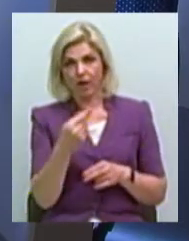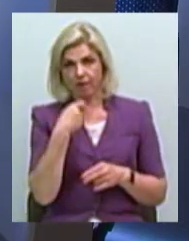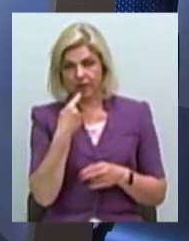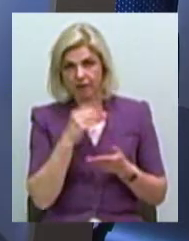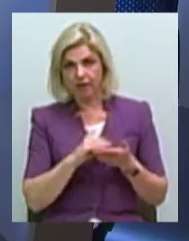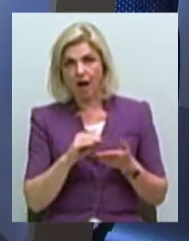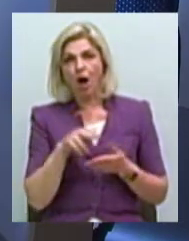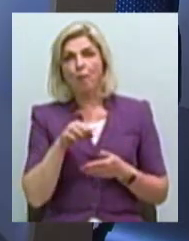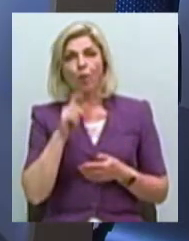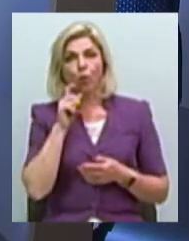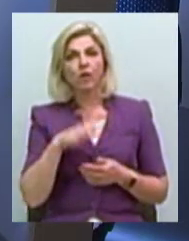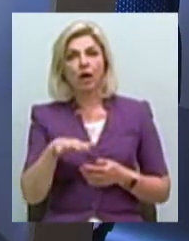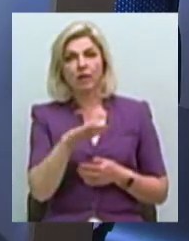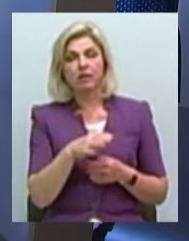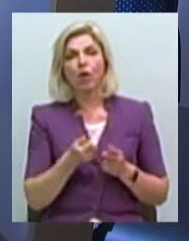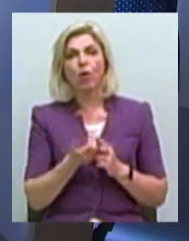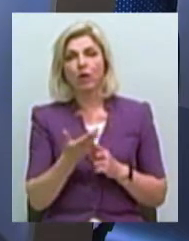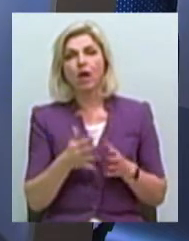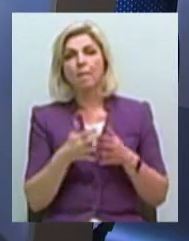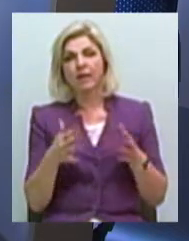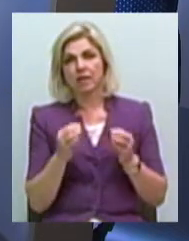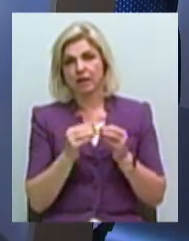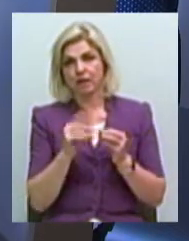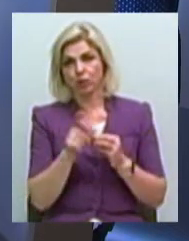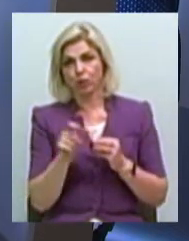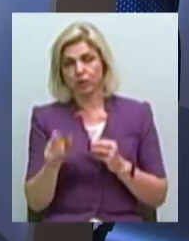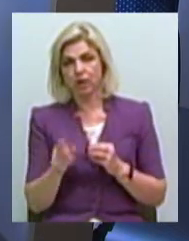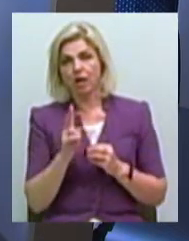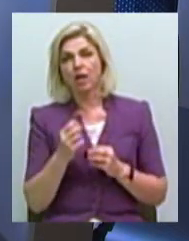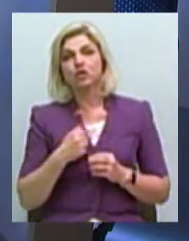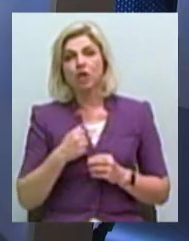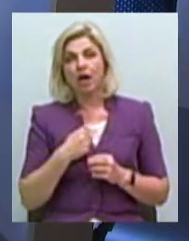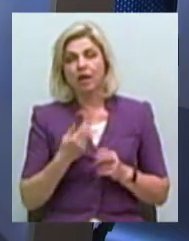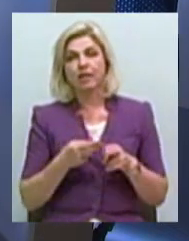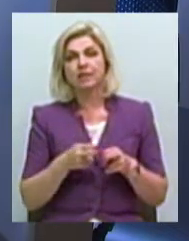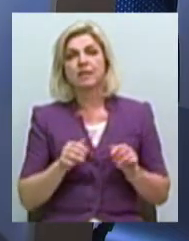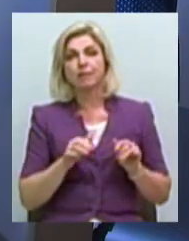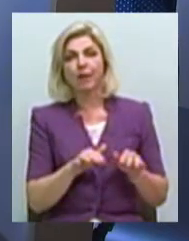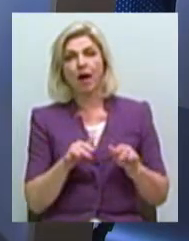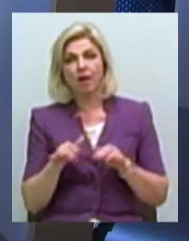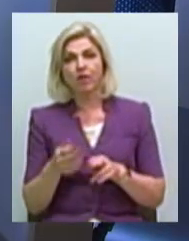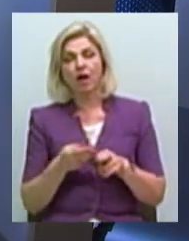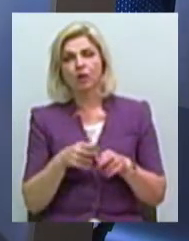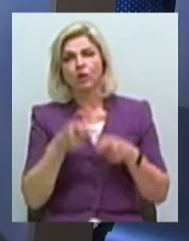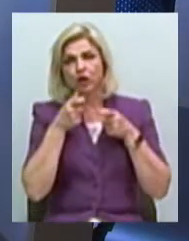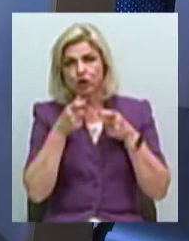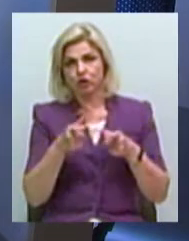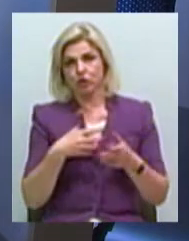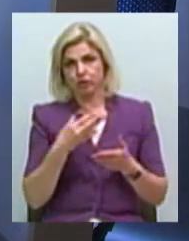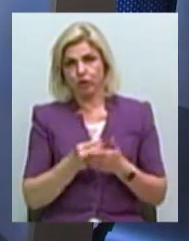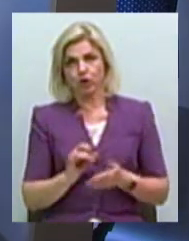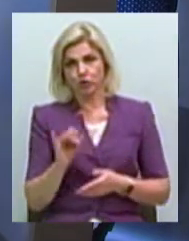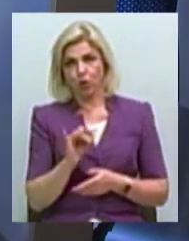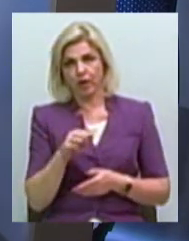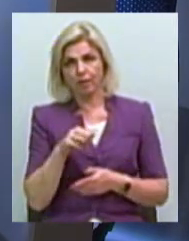Україні у цілому це кількість більше 10 людей. На превеликий жаль, це ті справи, які просто кричущі своїми історіями,